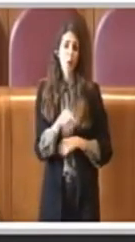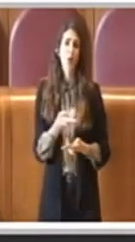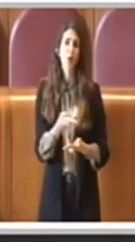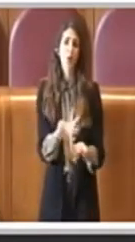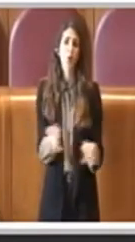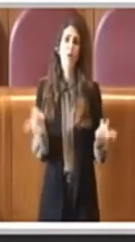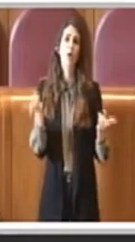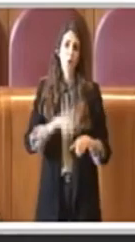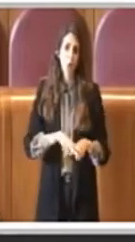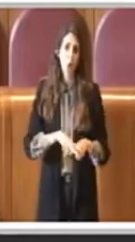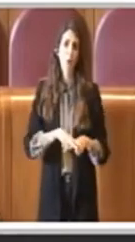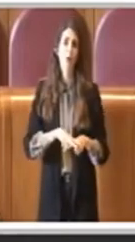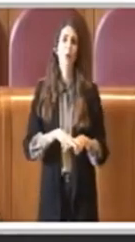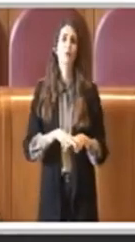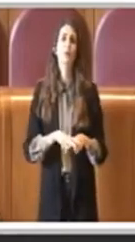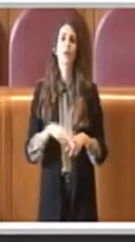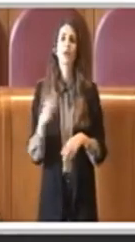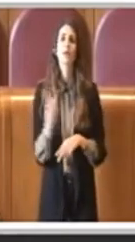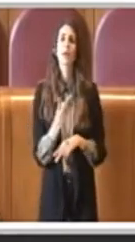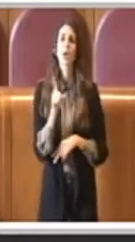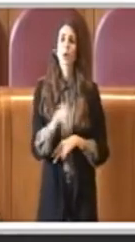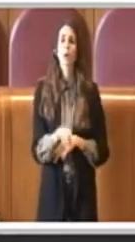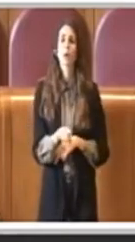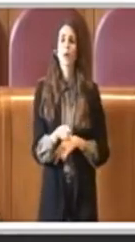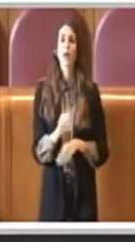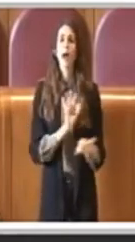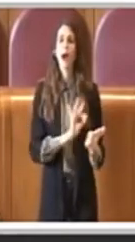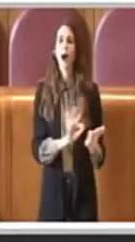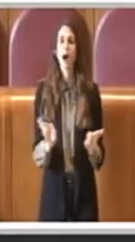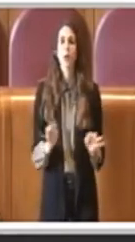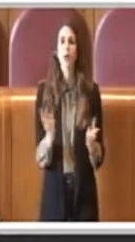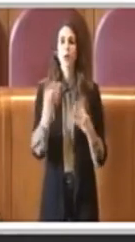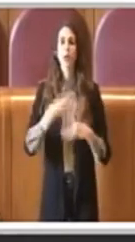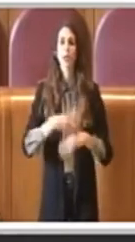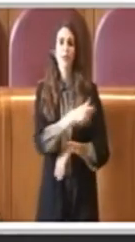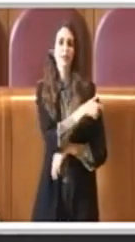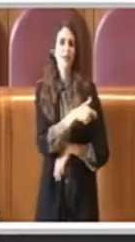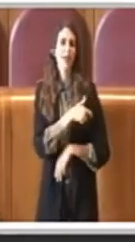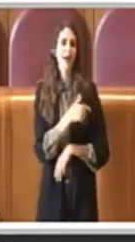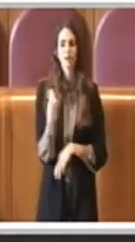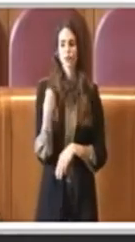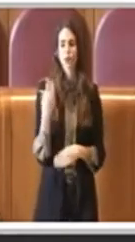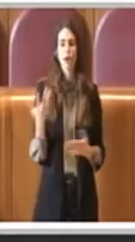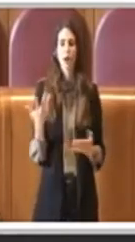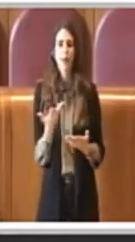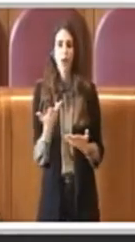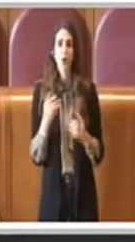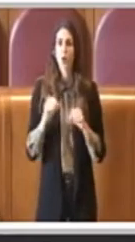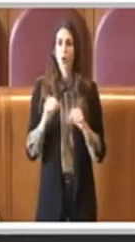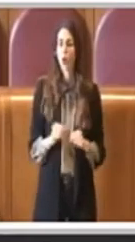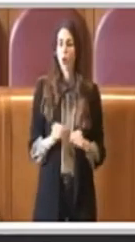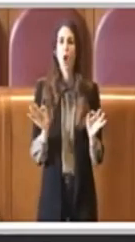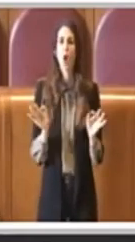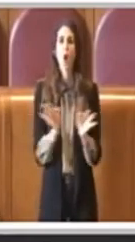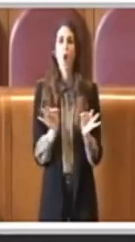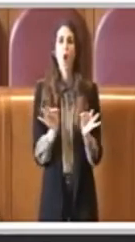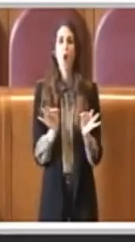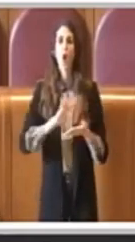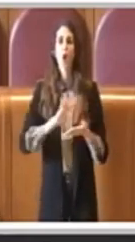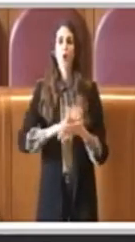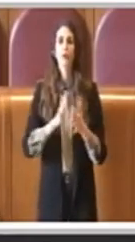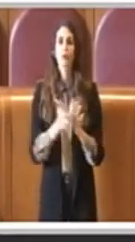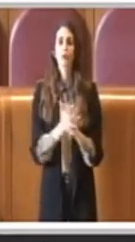alcune organizzazioni sindacali, anche la possibilità di prevedere un accordo, comunque una convenzione